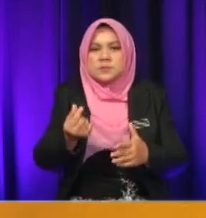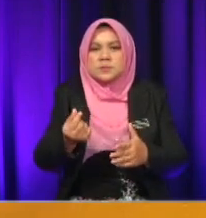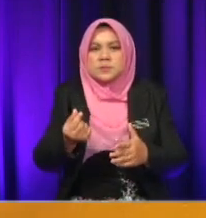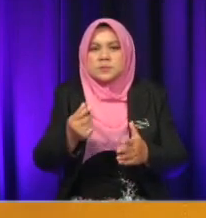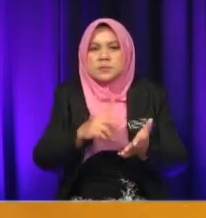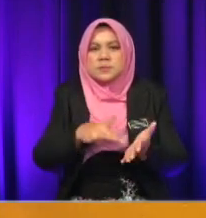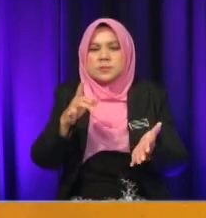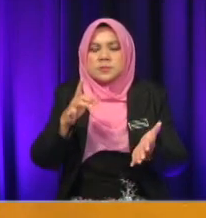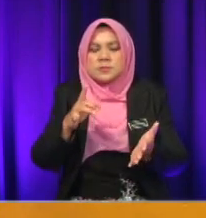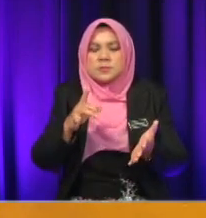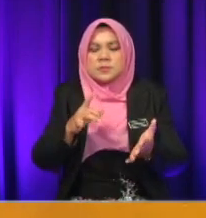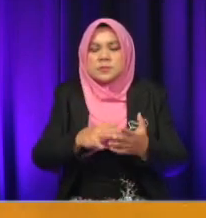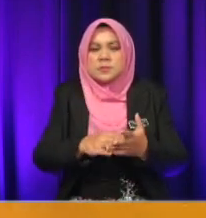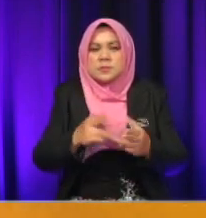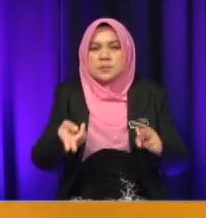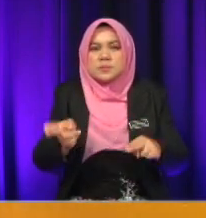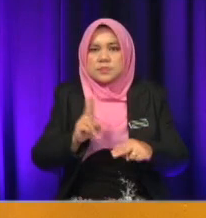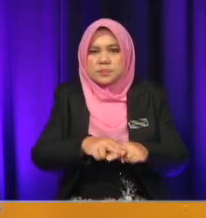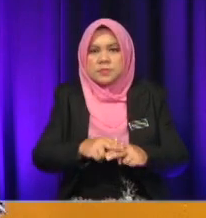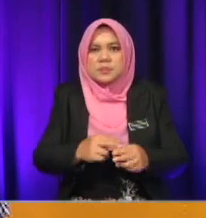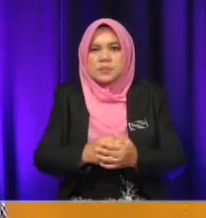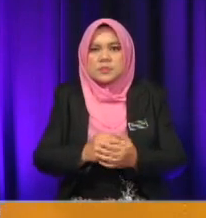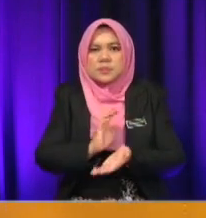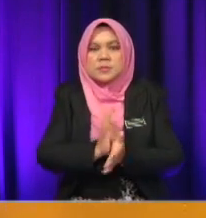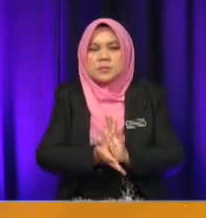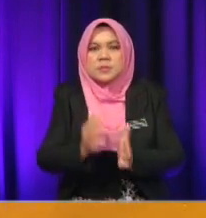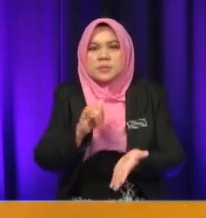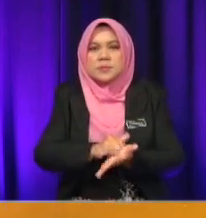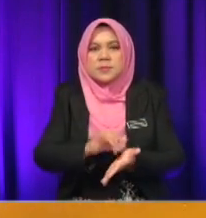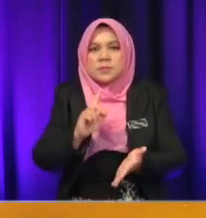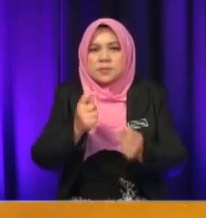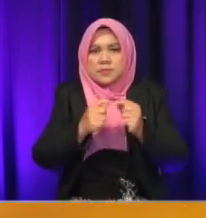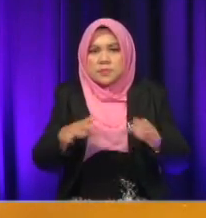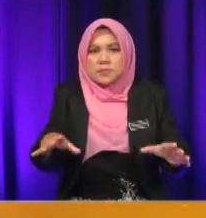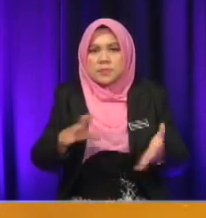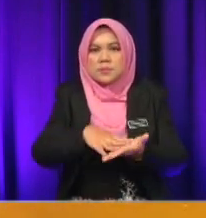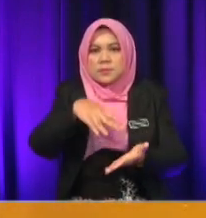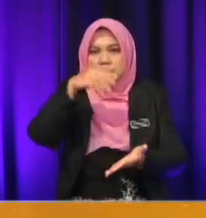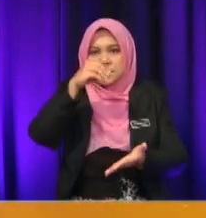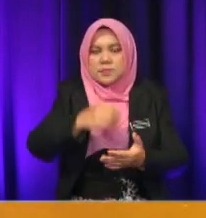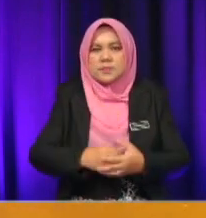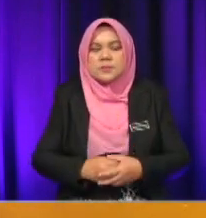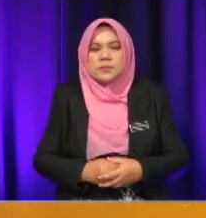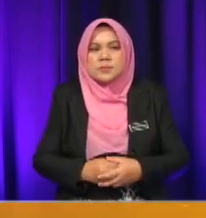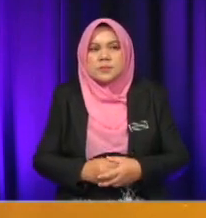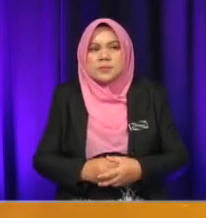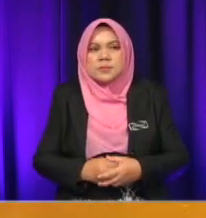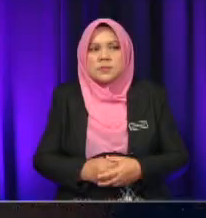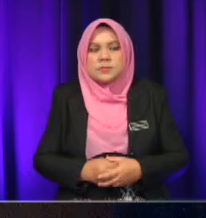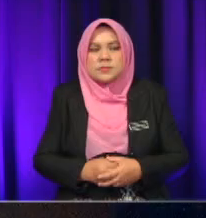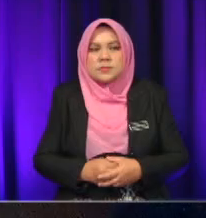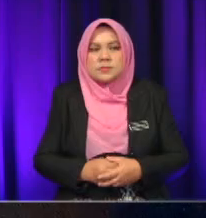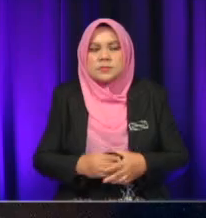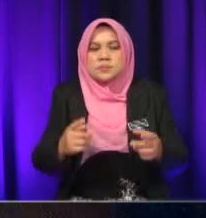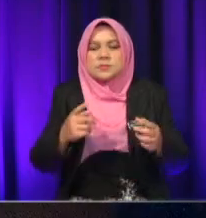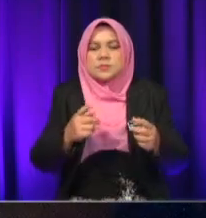kadang-kadang jualan meningkat. Ya, betul cikgu. Jadi tujuh kaedah yang kita telah pelajari tadi. Dalam mereka bentuk